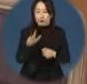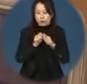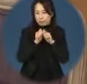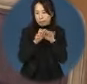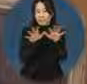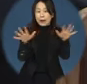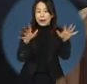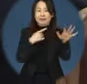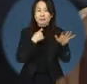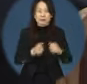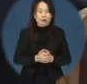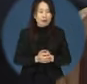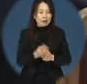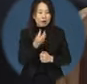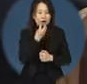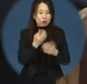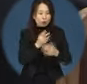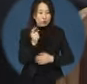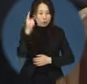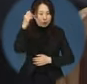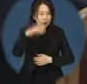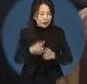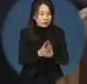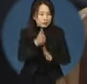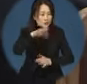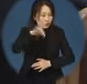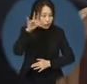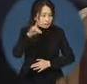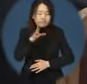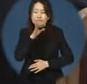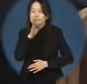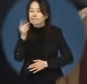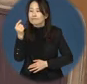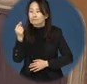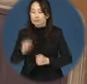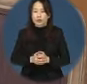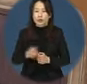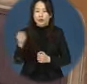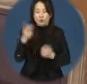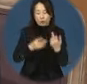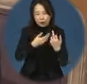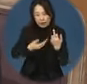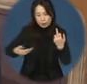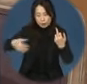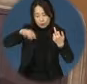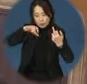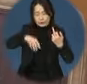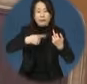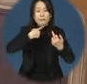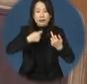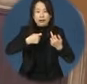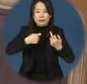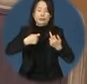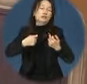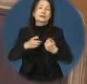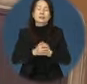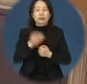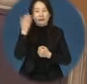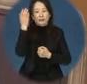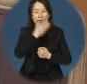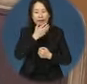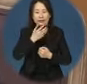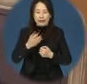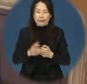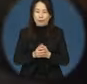했던게 경기도 광양시가 시작이군요 그랬음 또 강원도에서 했던 큰 클린 가호 패스트 프 8시 포터라는